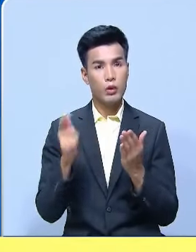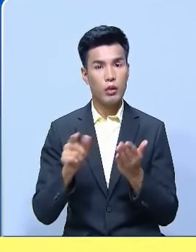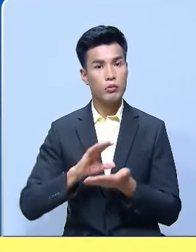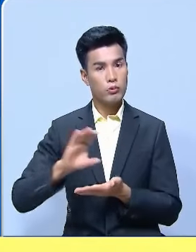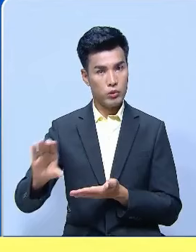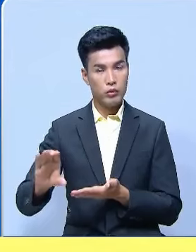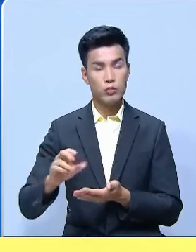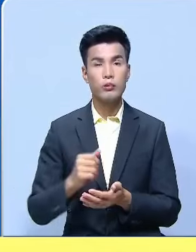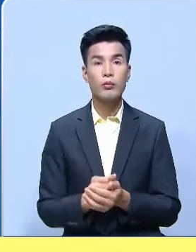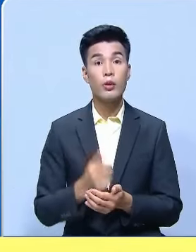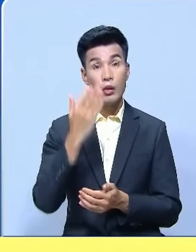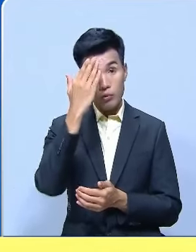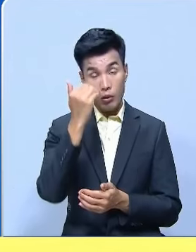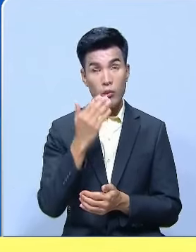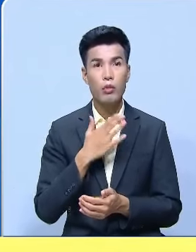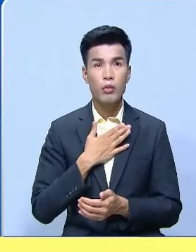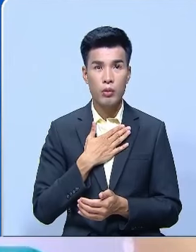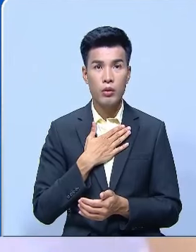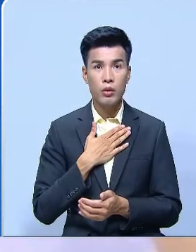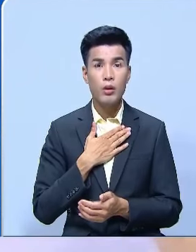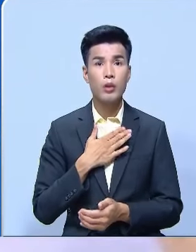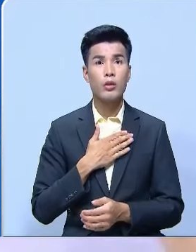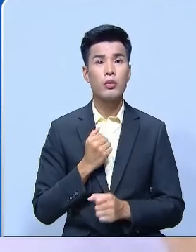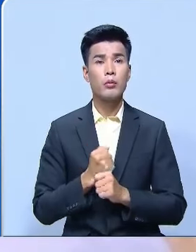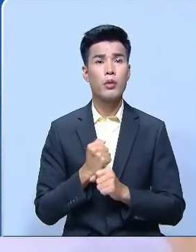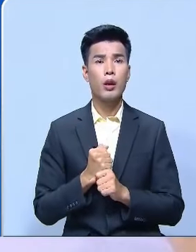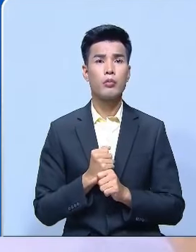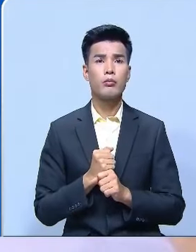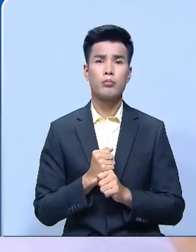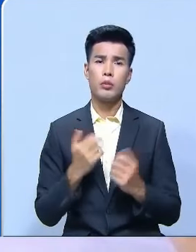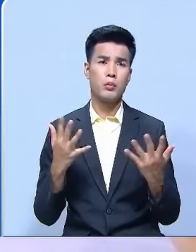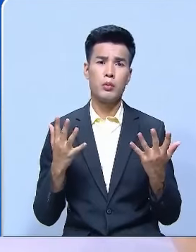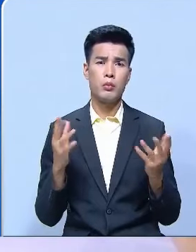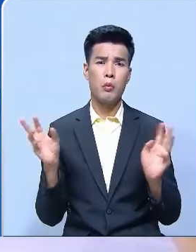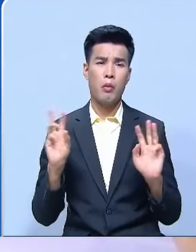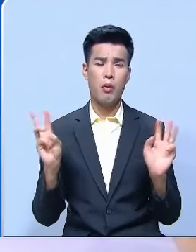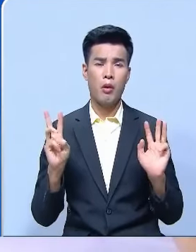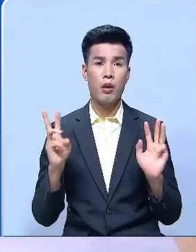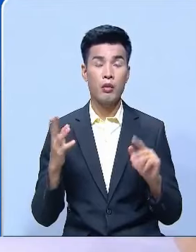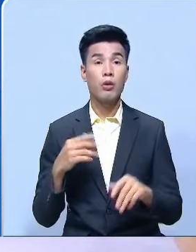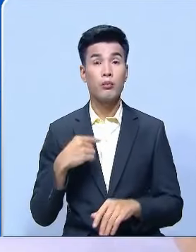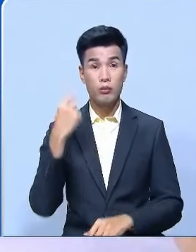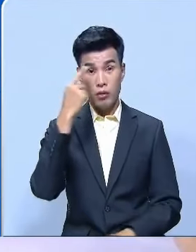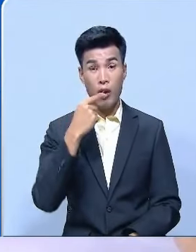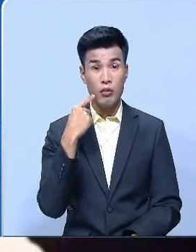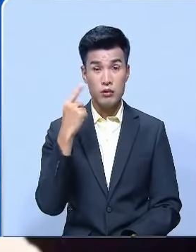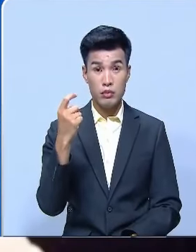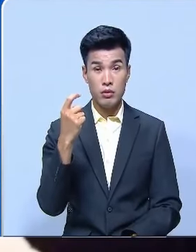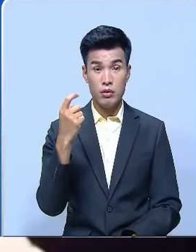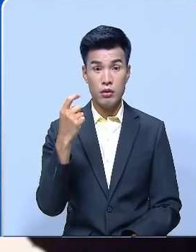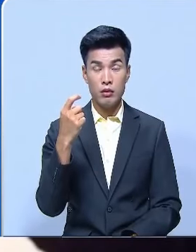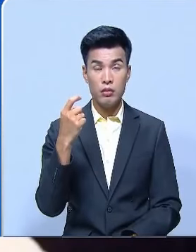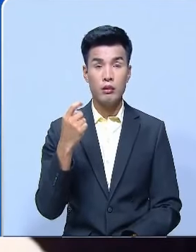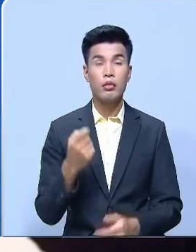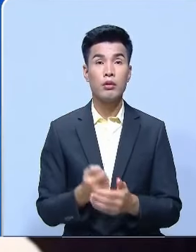วยเพราะอย่างที่บอกเธอต้องถูกออกจากงานนะคะ ค และนี่ยังไม่นับเรื่องของการเสียโฉมอีกอะ่ะเท่าที่เห็น